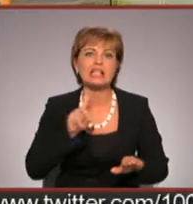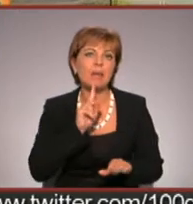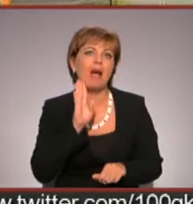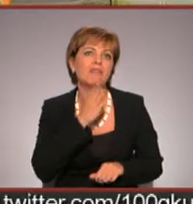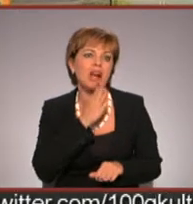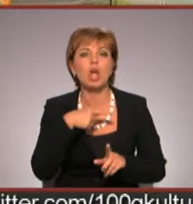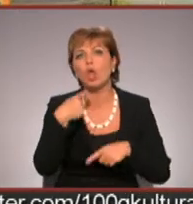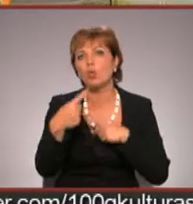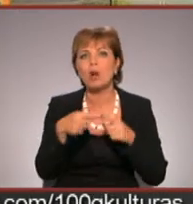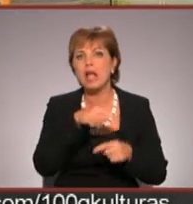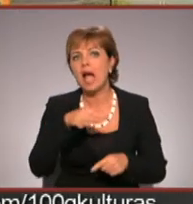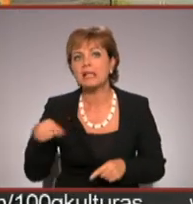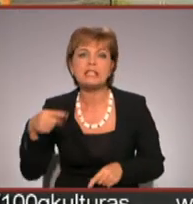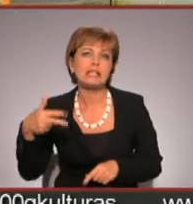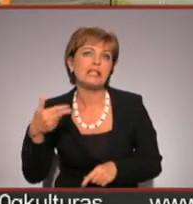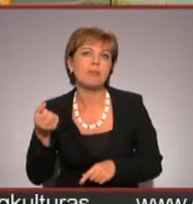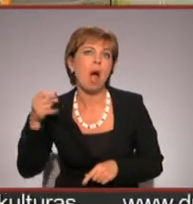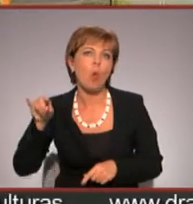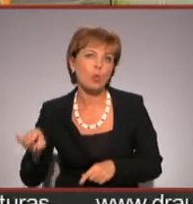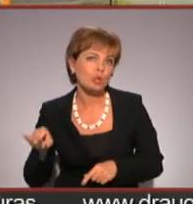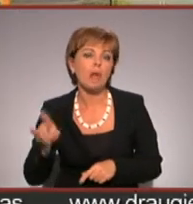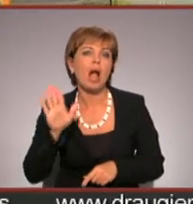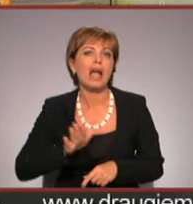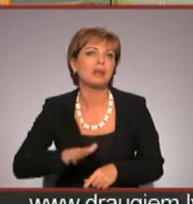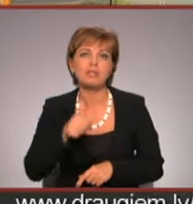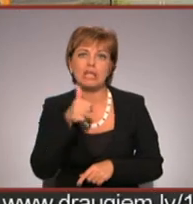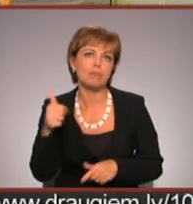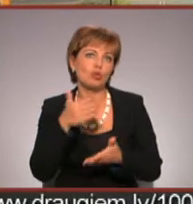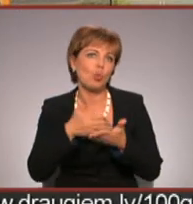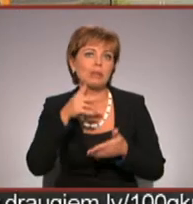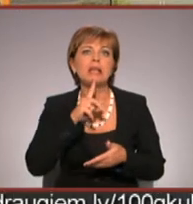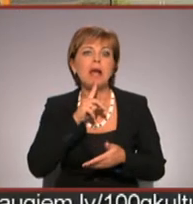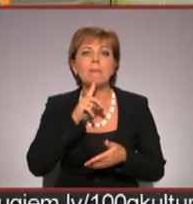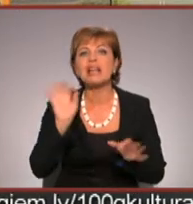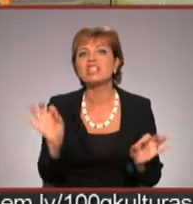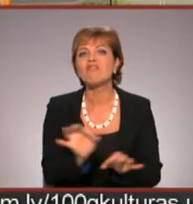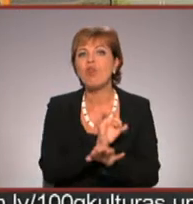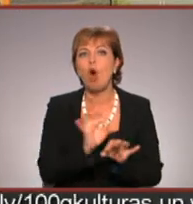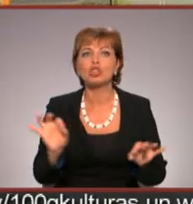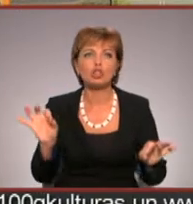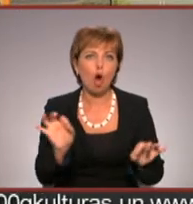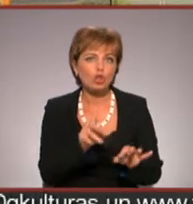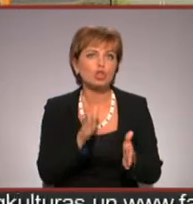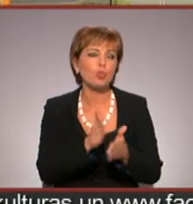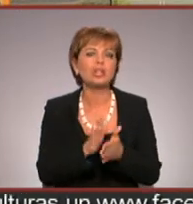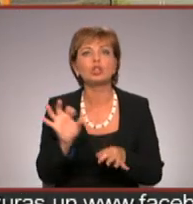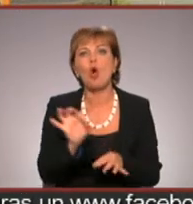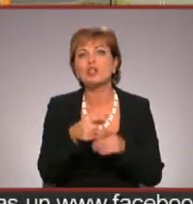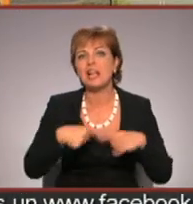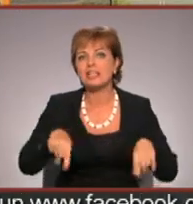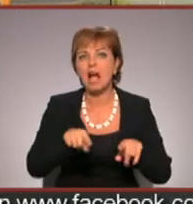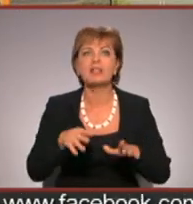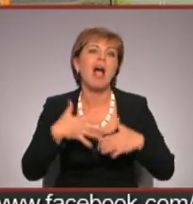pat 30. augustam, kad gaidāms īpašs notikums Liepājas simfoniskajam orķestrim. Notiks koncertzāles, lielais dzinters, pāru svētki